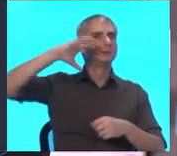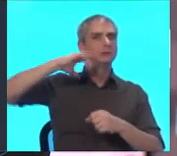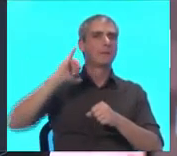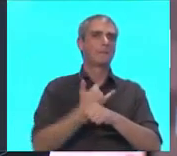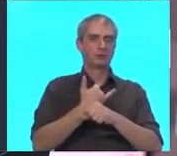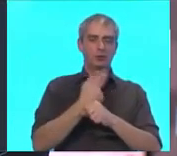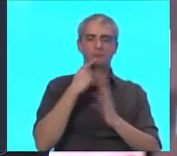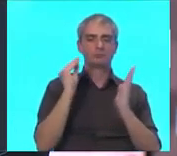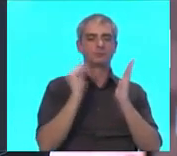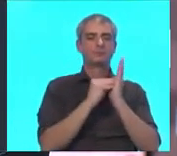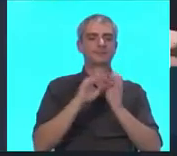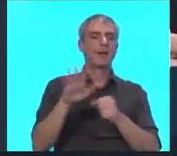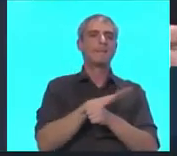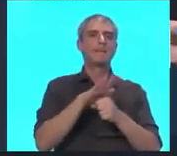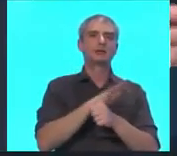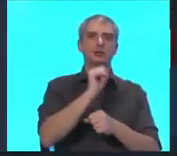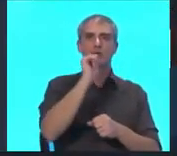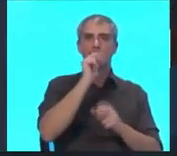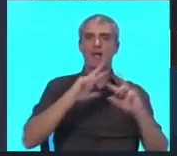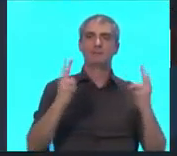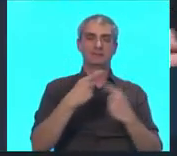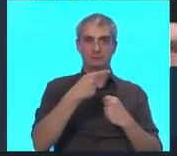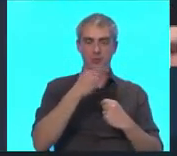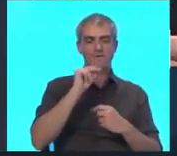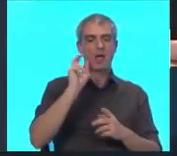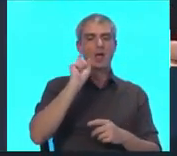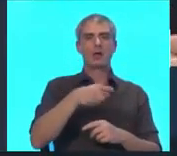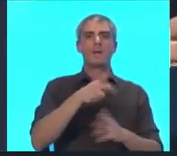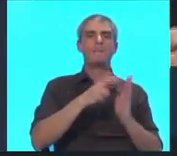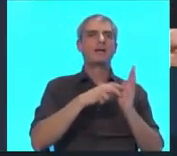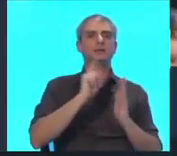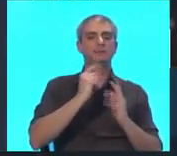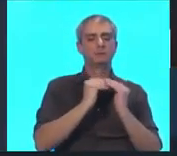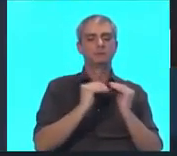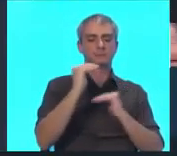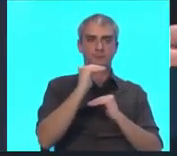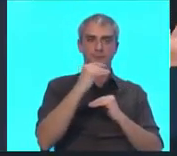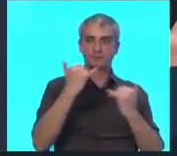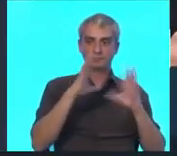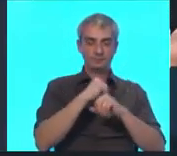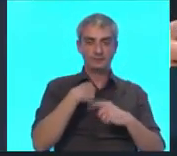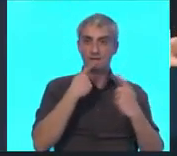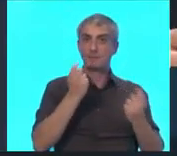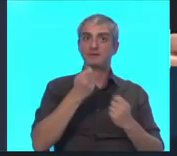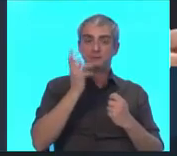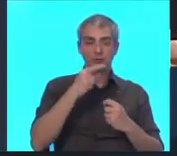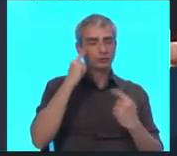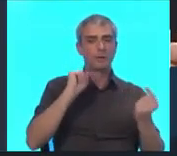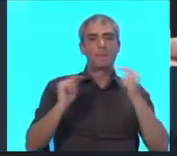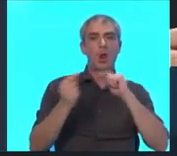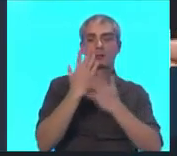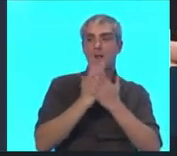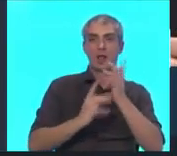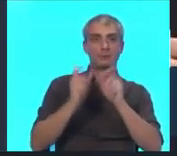קביעה של מכסות מים לציבור, והטלה של מס על מי שיחרוג מהן. הערב אנחנו מפרסמים שישנה מחלוקת, חלק מגורמי